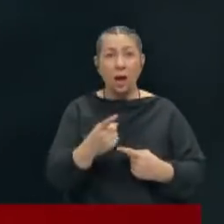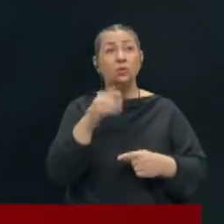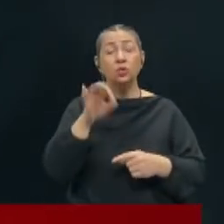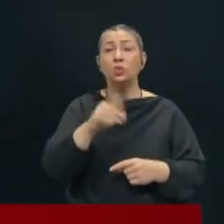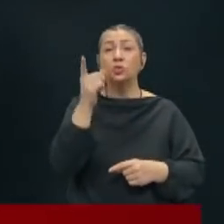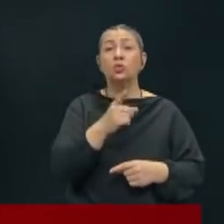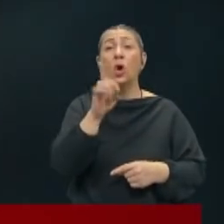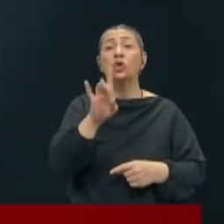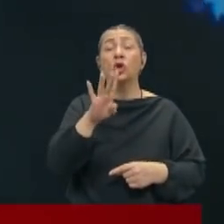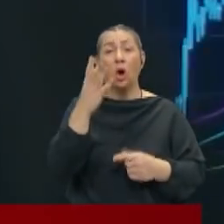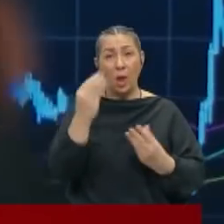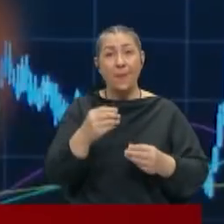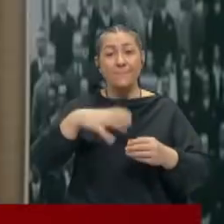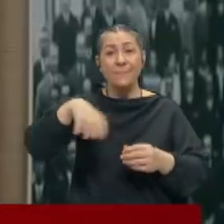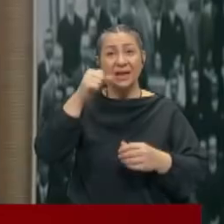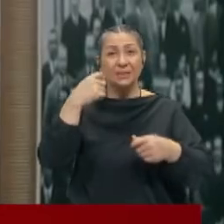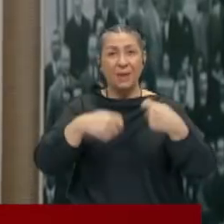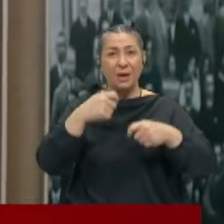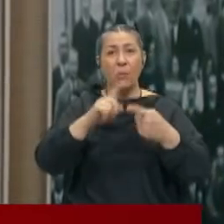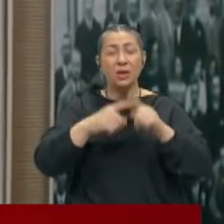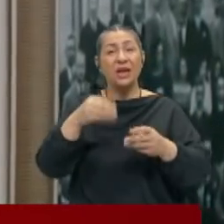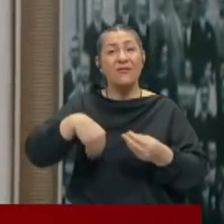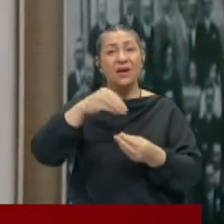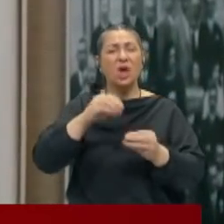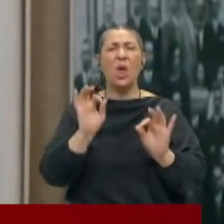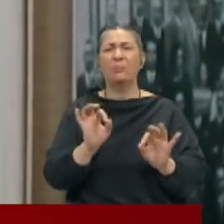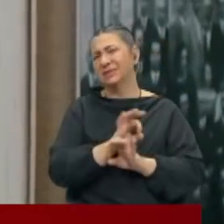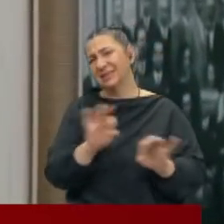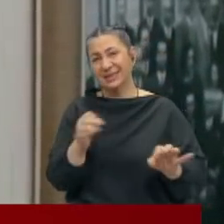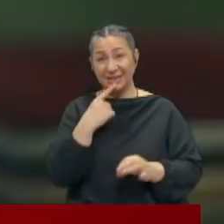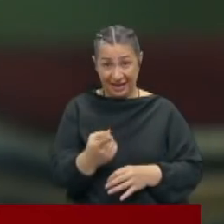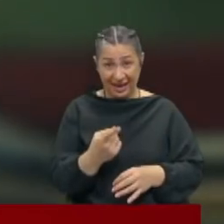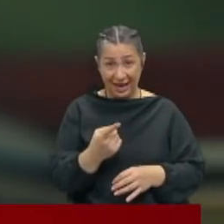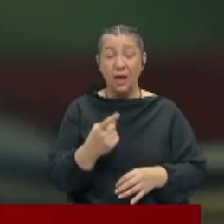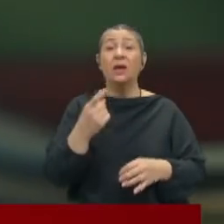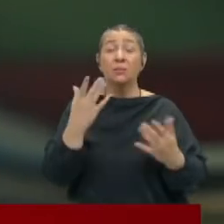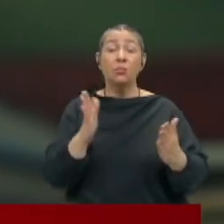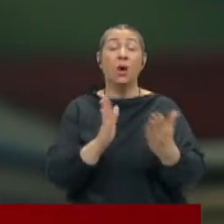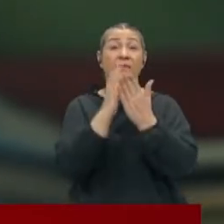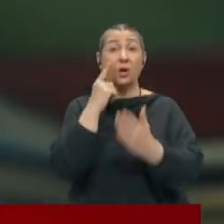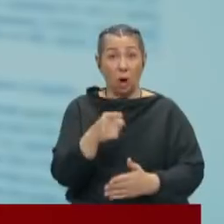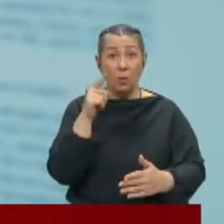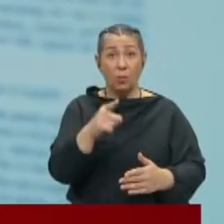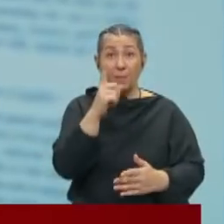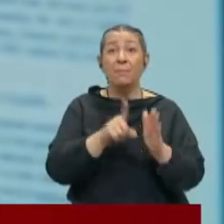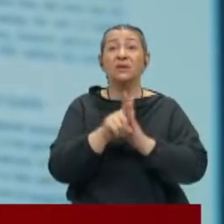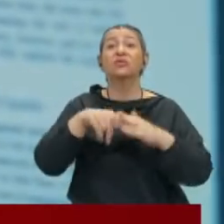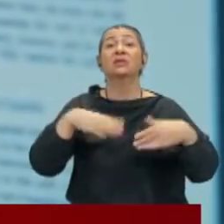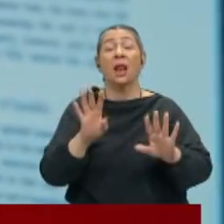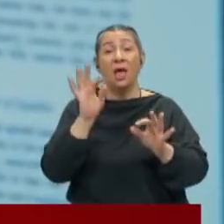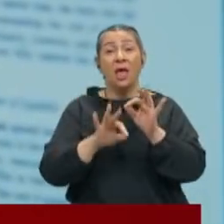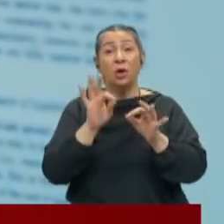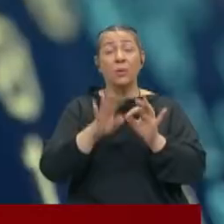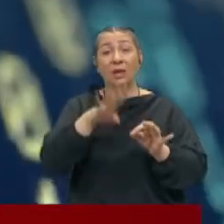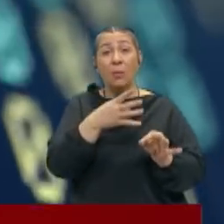an %14 olan Merkez Bankası'nın politika faizini önemsizleştirdik dedi. Muhalefete göre ise bu bir başarı değil,